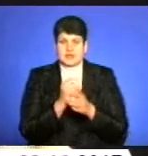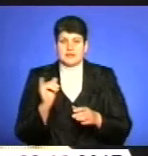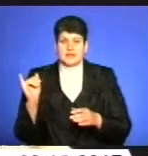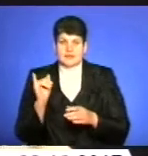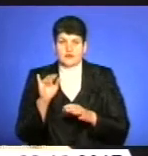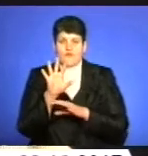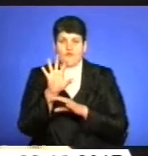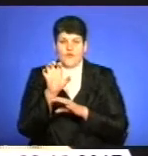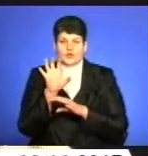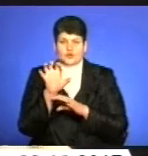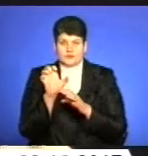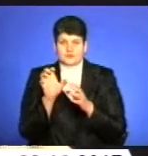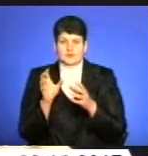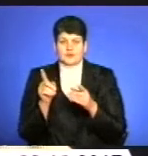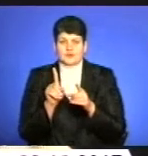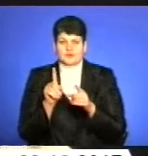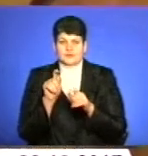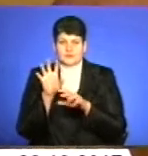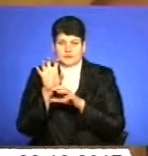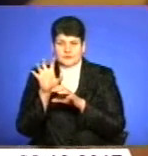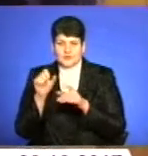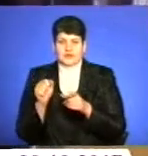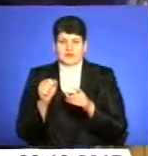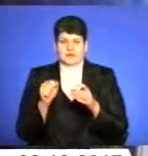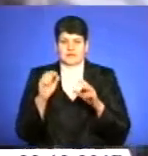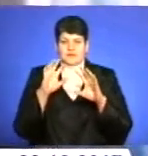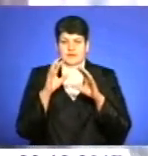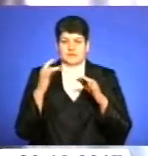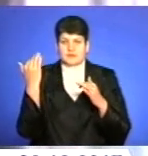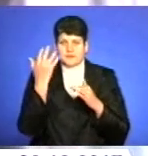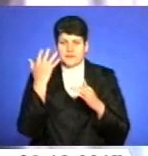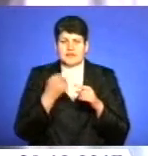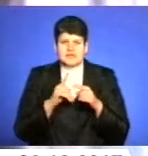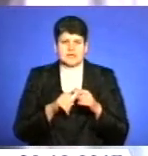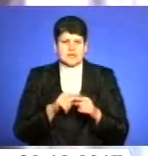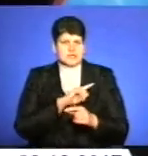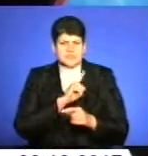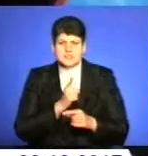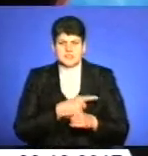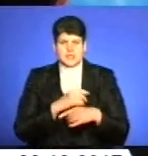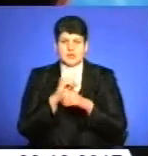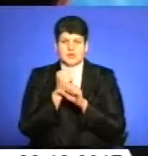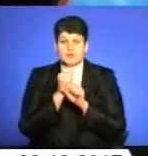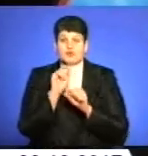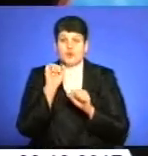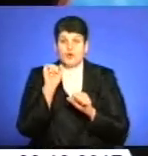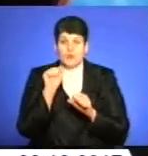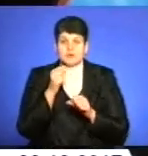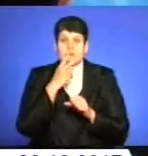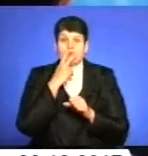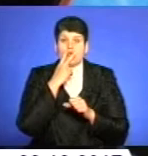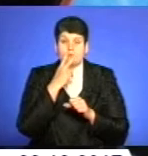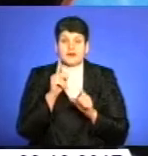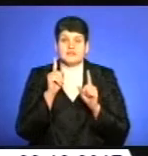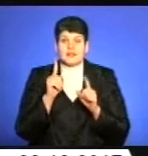та фотографічного інструмента для досліджень сонячної системи. Телескоп настільки потужний, зазначають науковці, що глядач зможе побачити